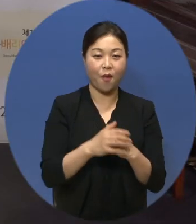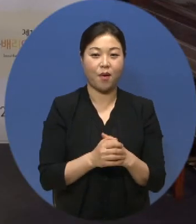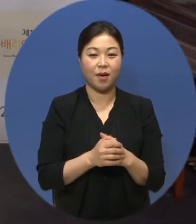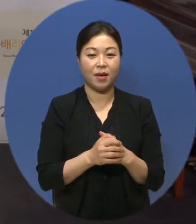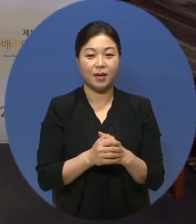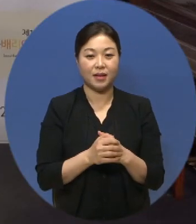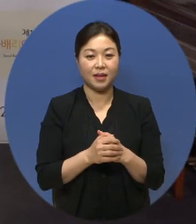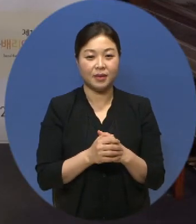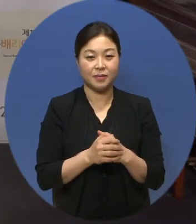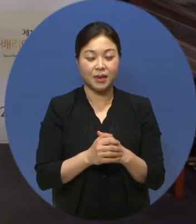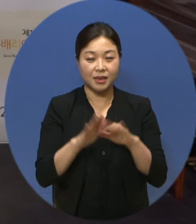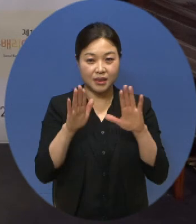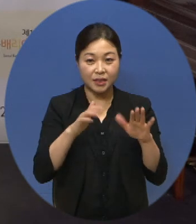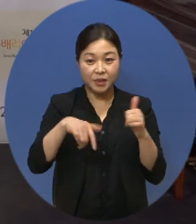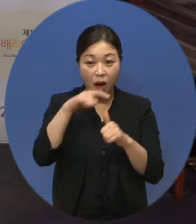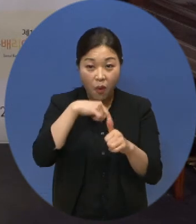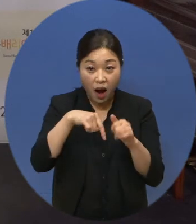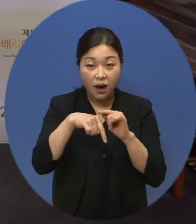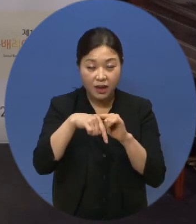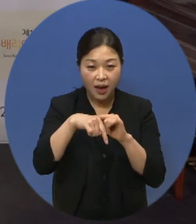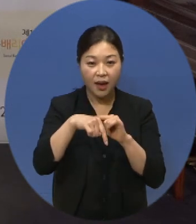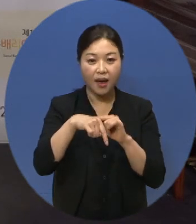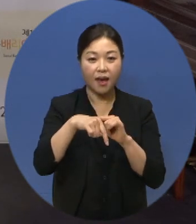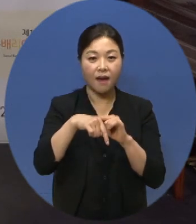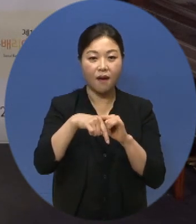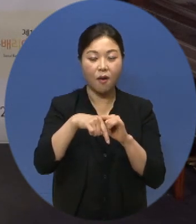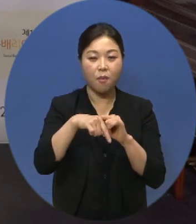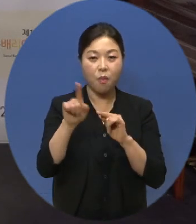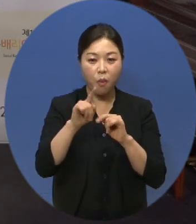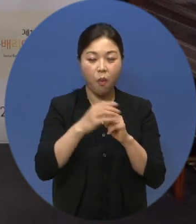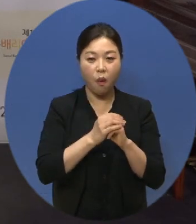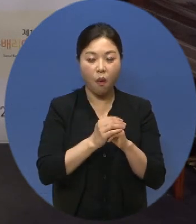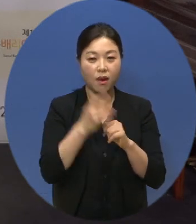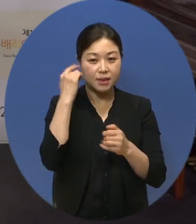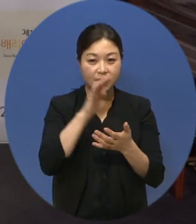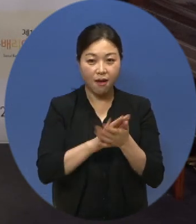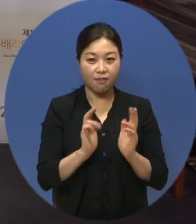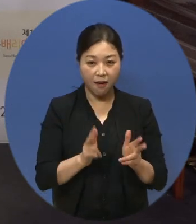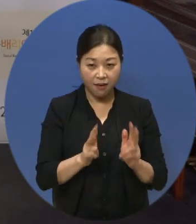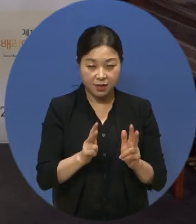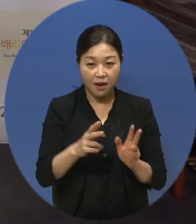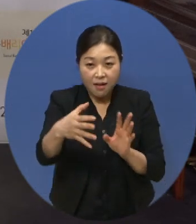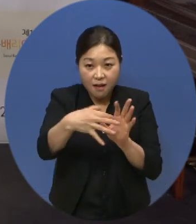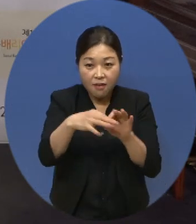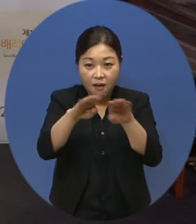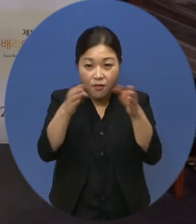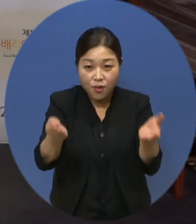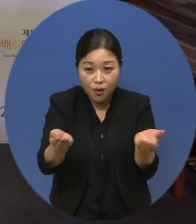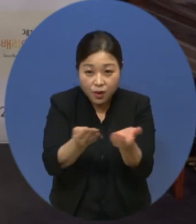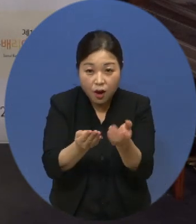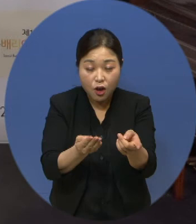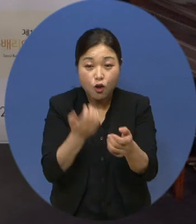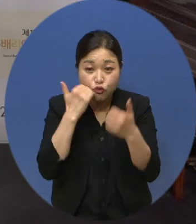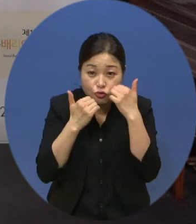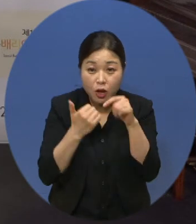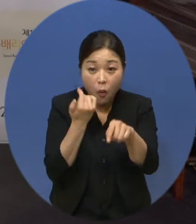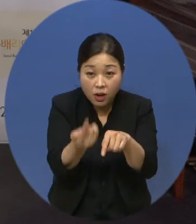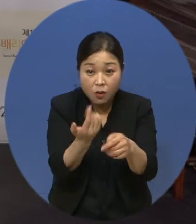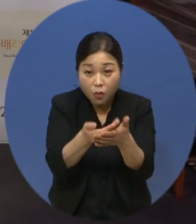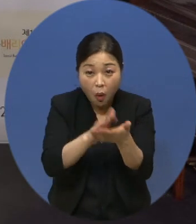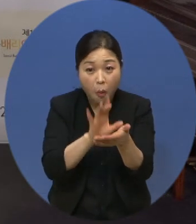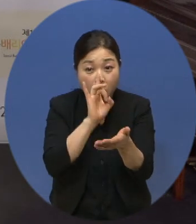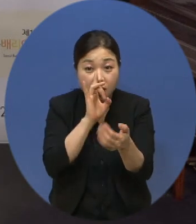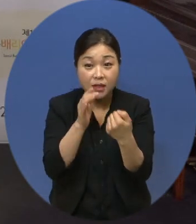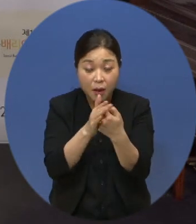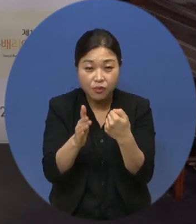인해서 가까이 직면을 하긴 하지만 그 시래기가 사실 함부로 건들 수 있는 것도 아니거든요. 그렇죠. 그래서 이제 그거를 맡은